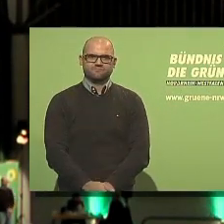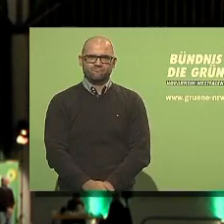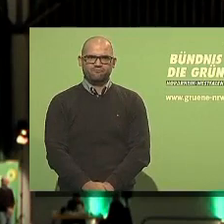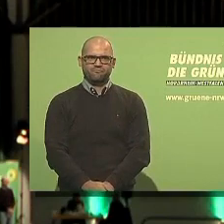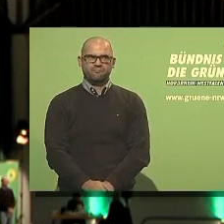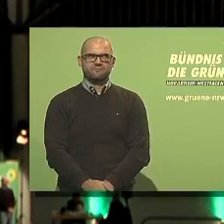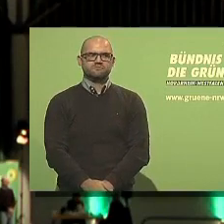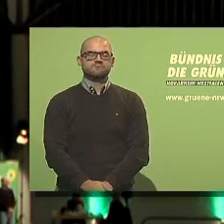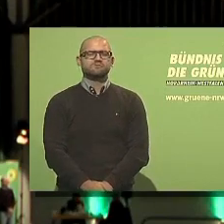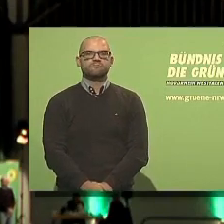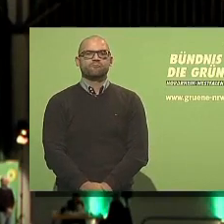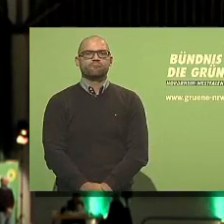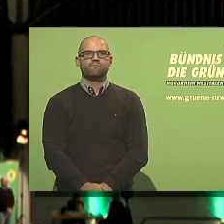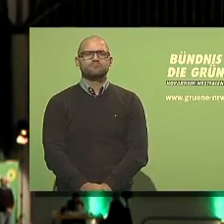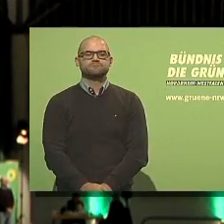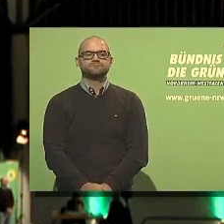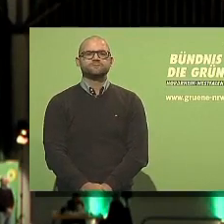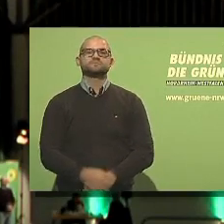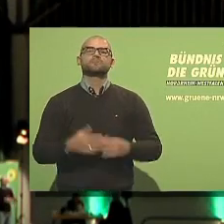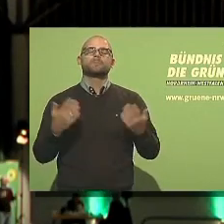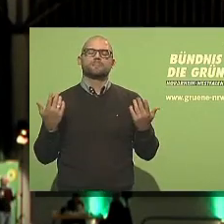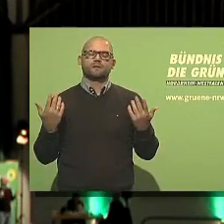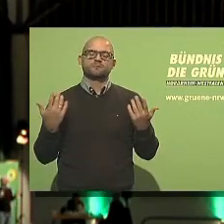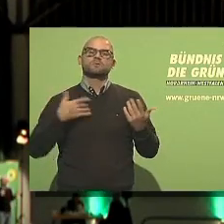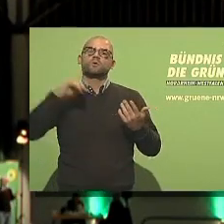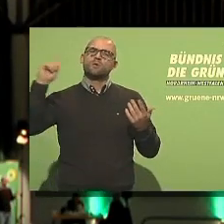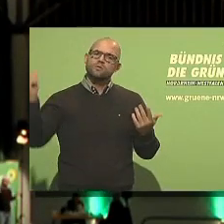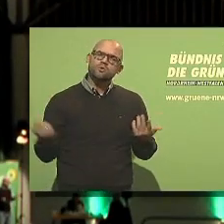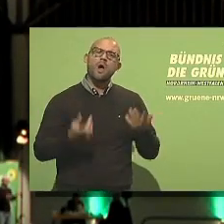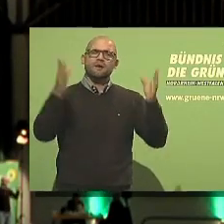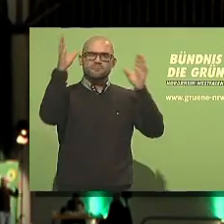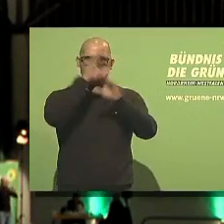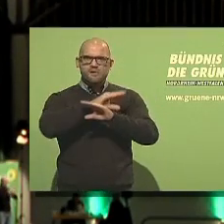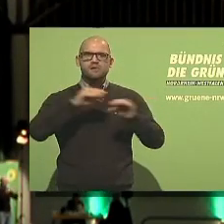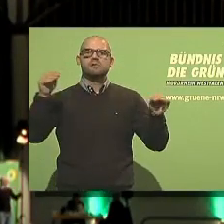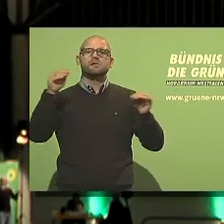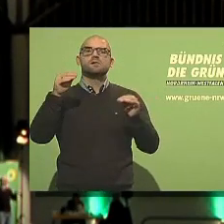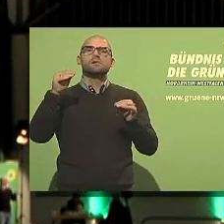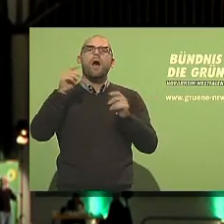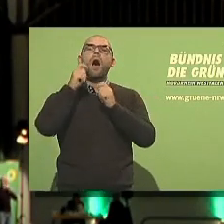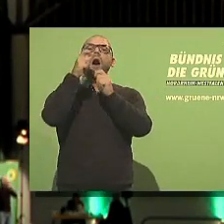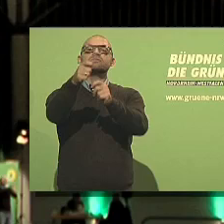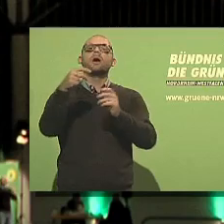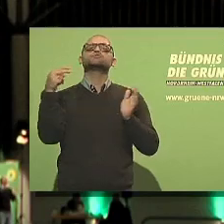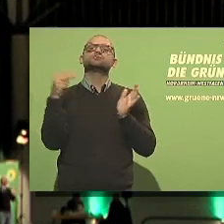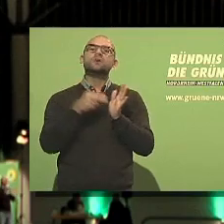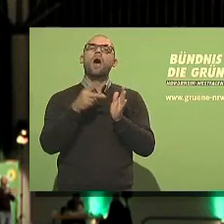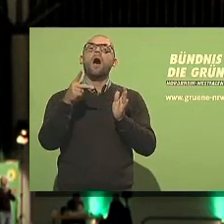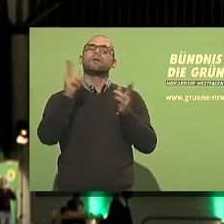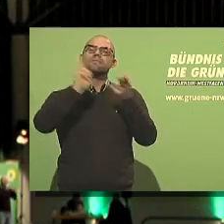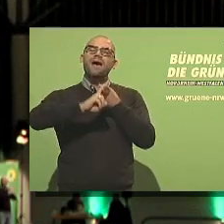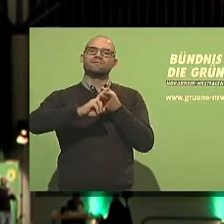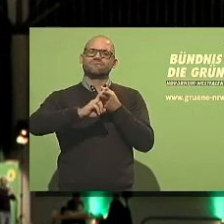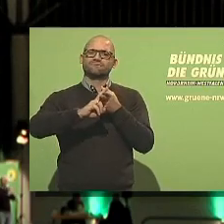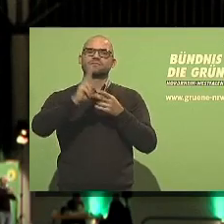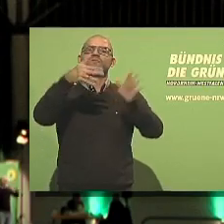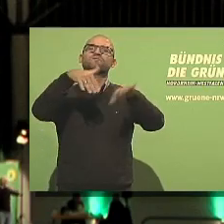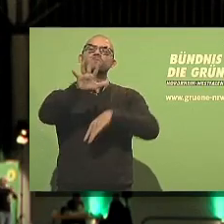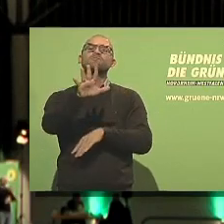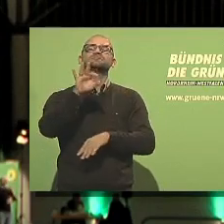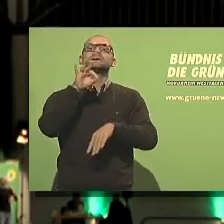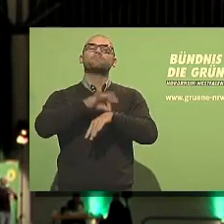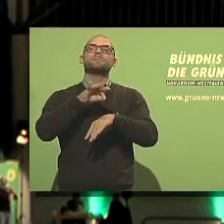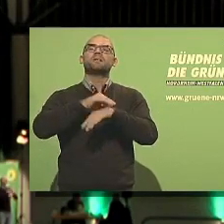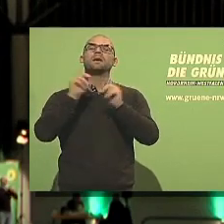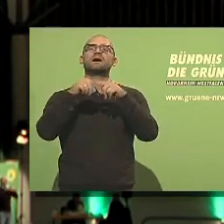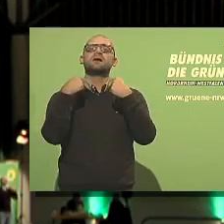große Hilfe. Des Weiteren möchte ich nochmal auf das Antragstellerinnen-Treffen hinweisen, das in einer Viertelstunde im